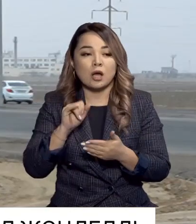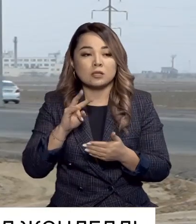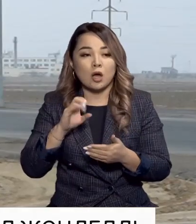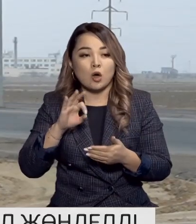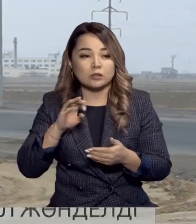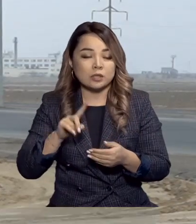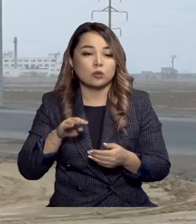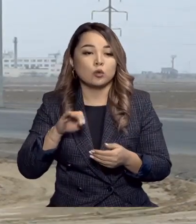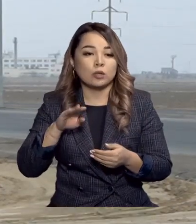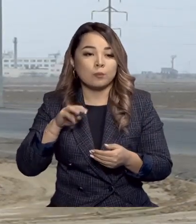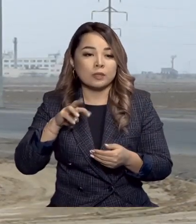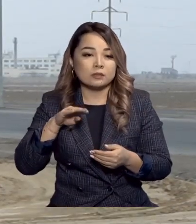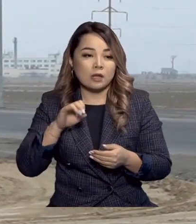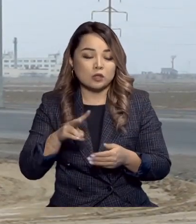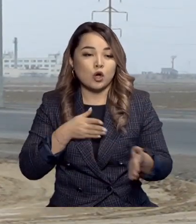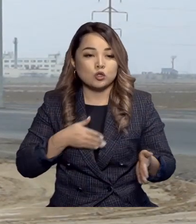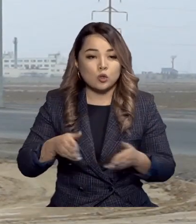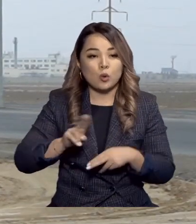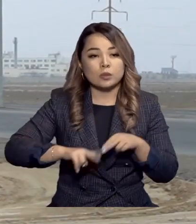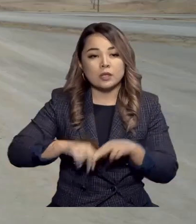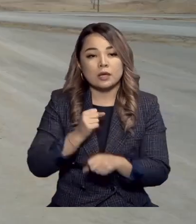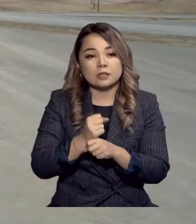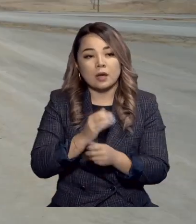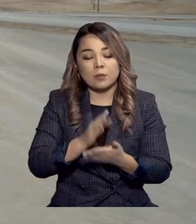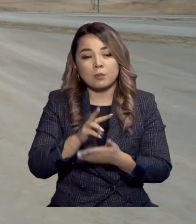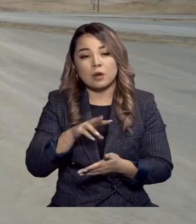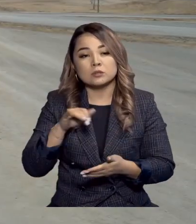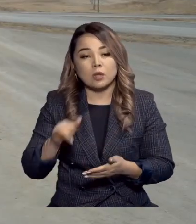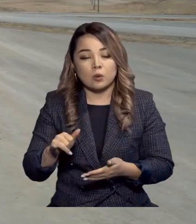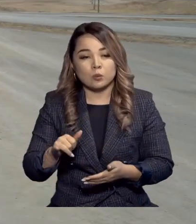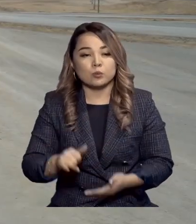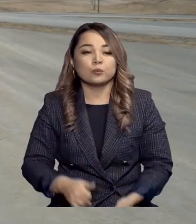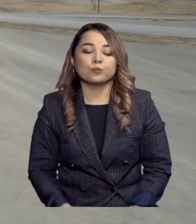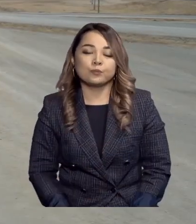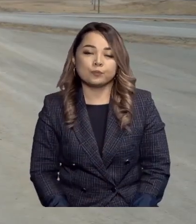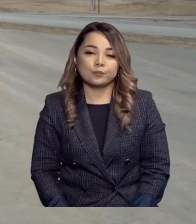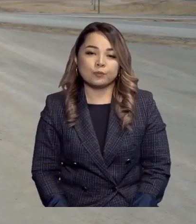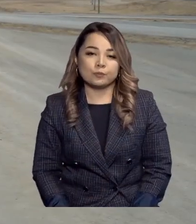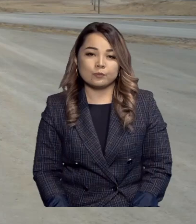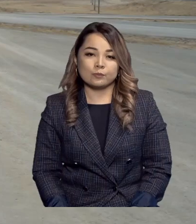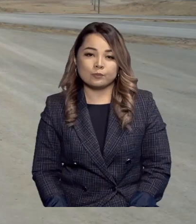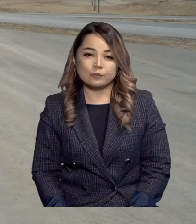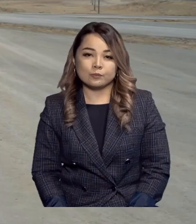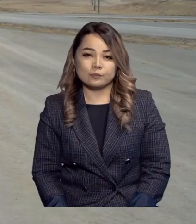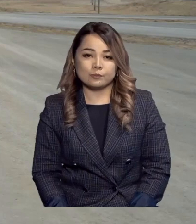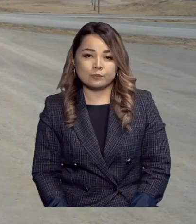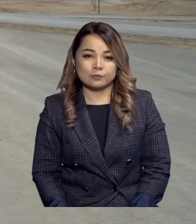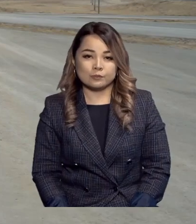Түркменстан шекарасы автожолдарын салу жоспарланған. Маңғыстаудан Аягөз Оралбайқызы, Зөлбай Нұрбай, Қазақстан